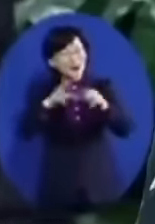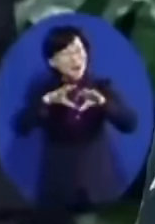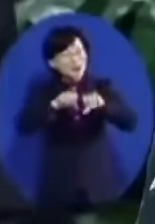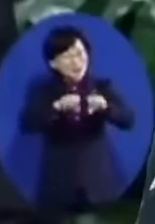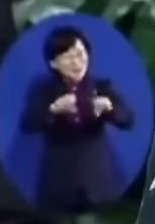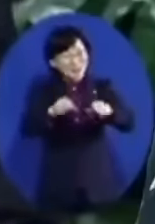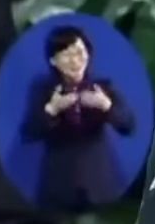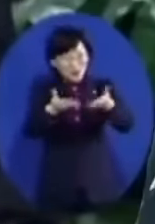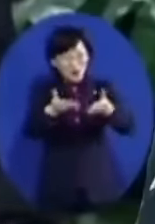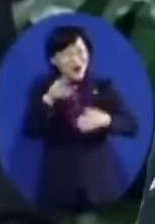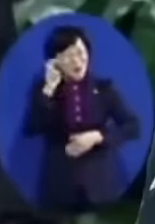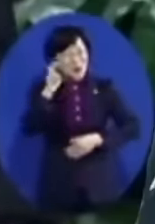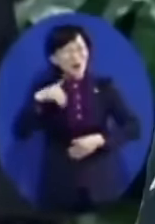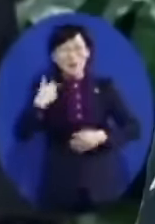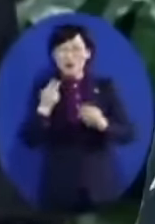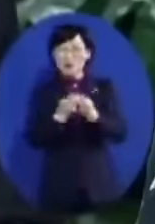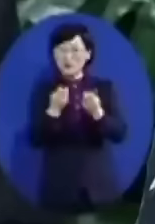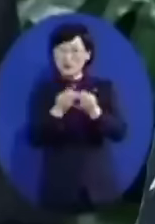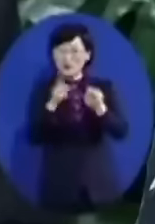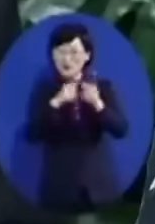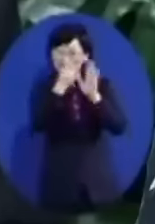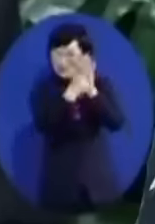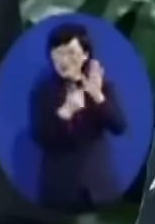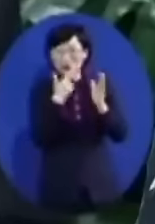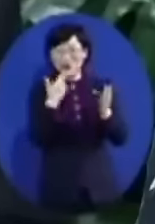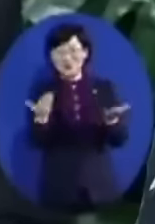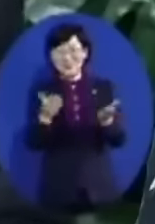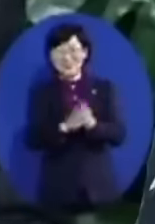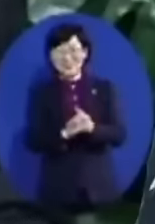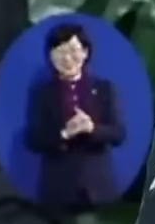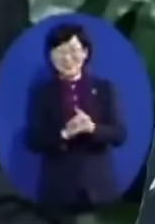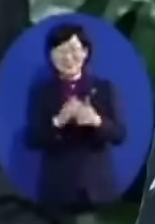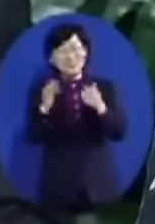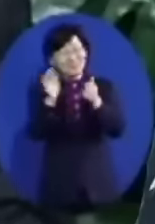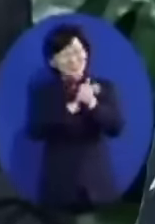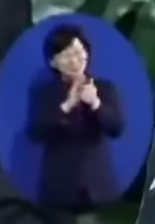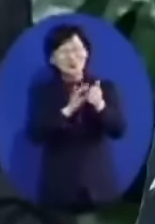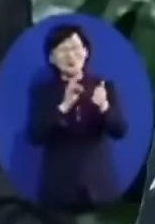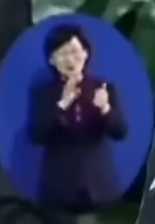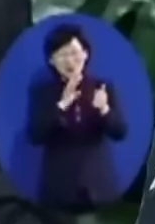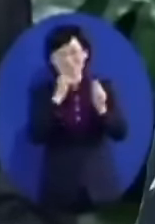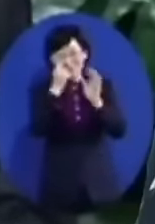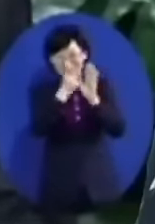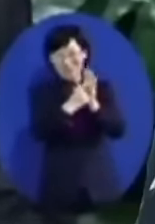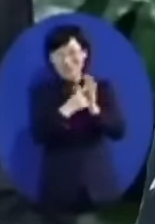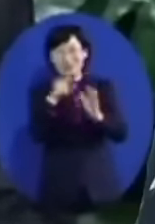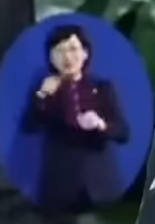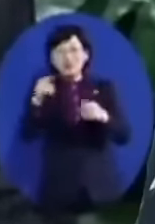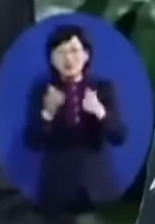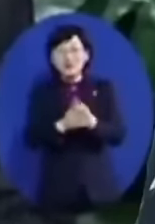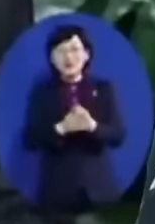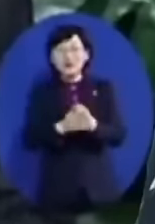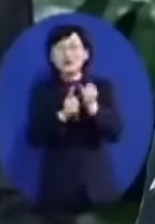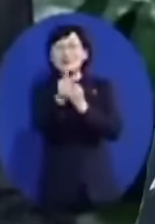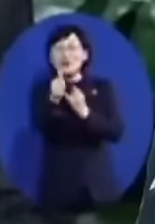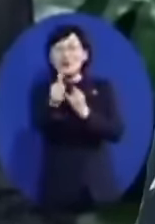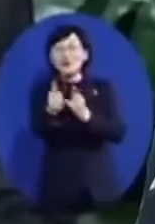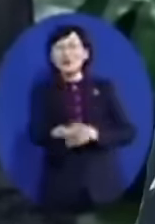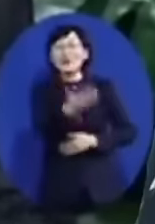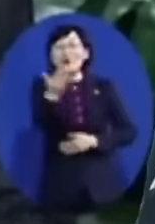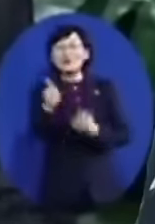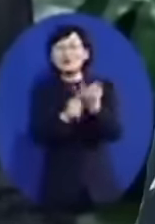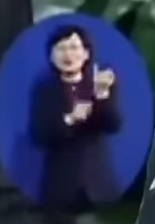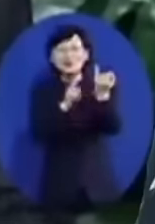해 주는지 그 방법은 말을 안 했어요. 그냥 어루만져 주었다고 말한 것입니다. 그러므로 남편 여러분,